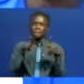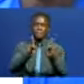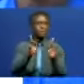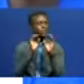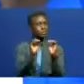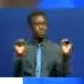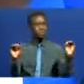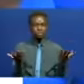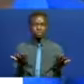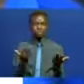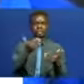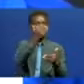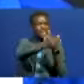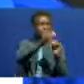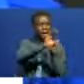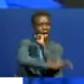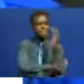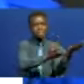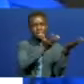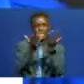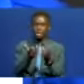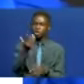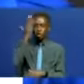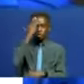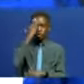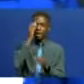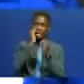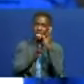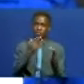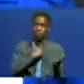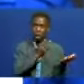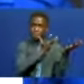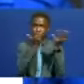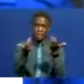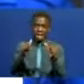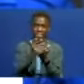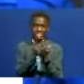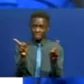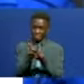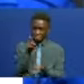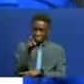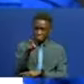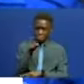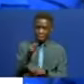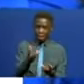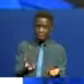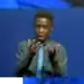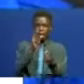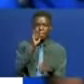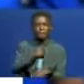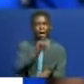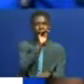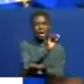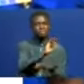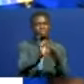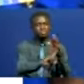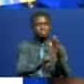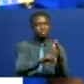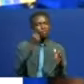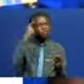na vitu kama ina hizi mpaka ipatikane kutoka kwa wizara ya maini na blue economy.